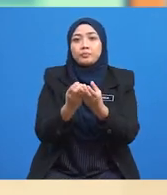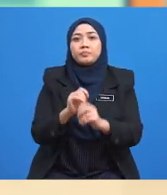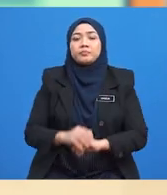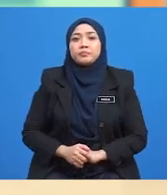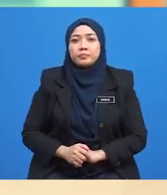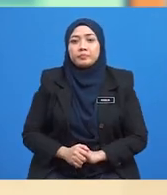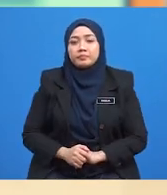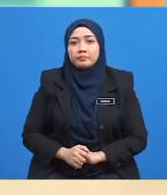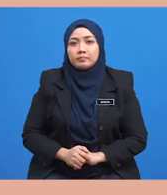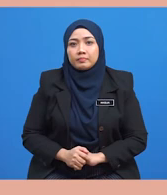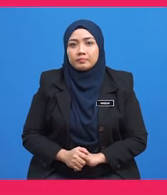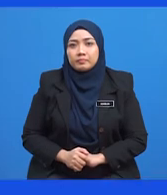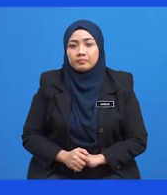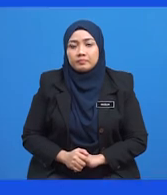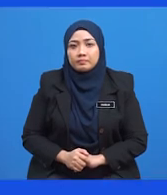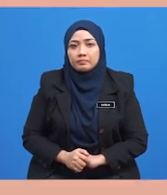pembelajaran pada hari ini.